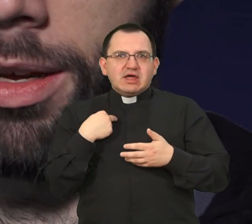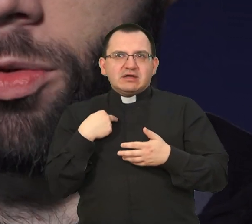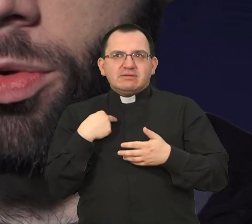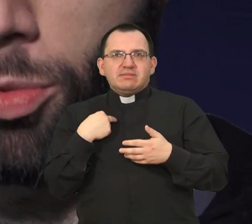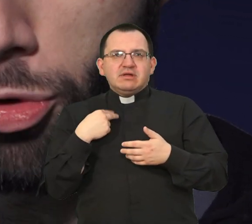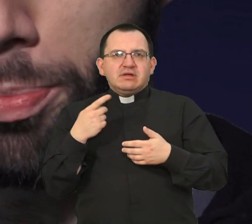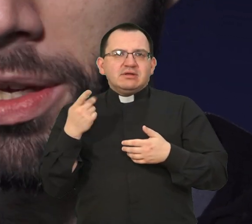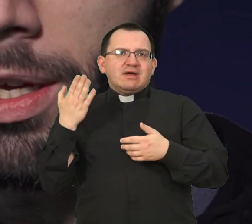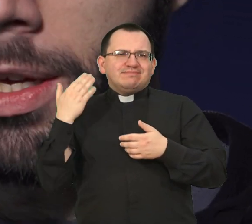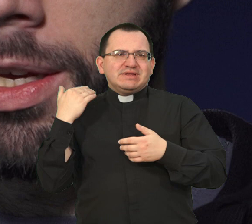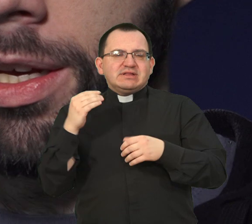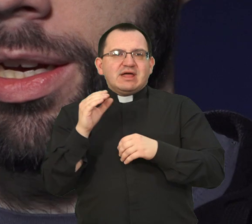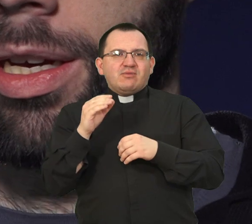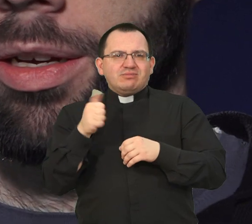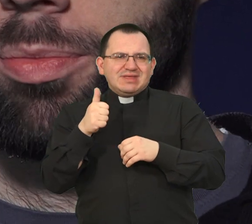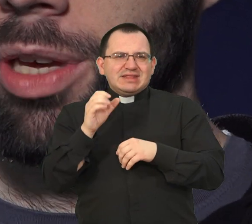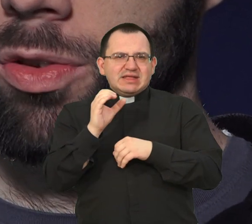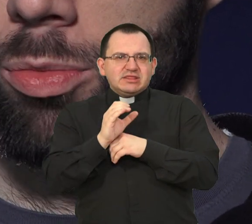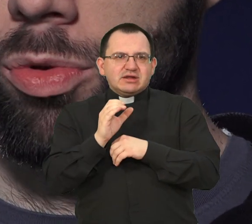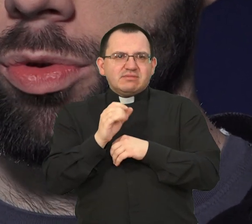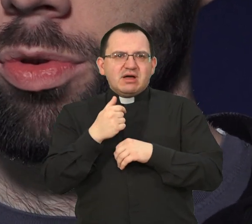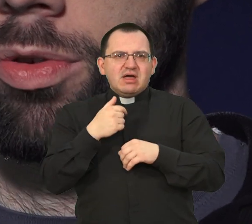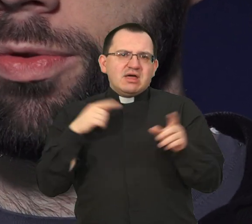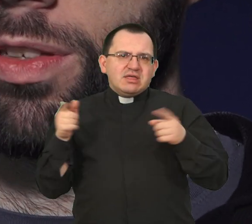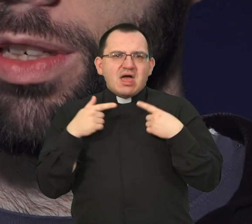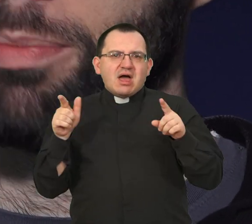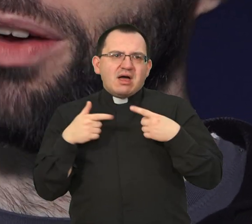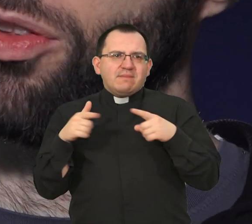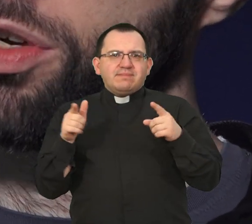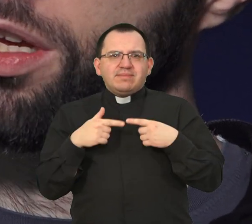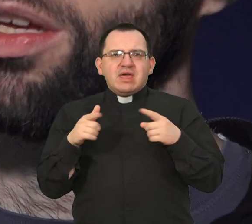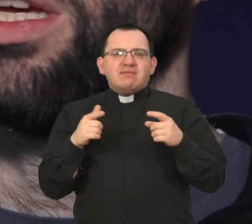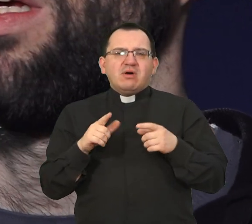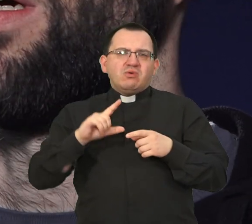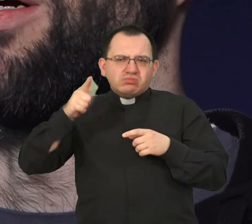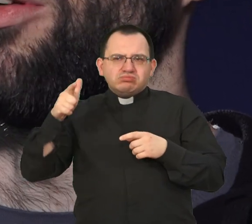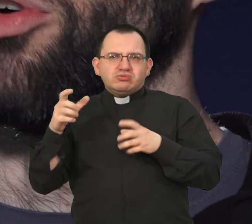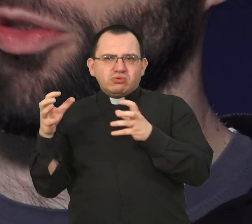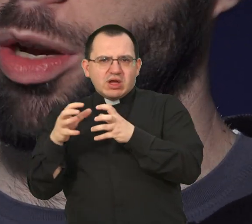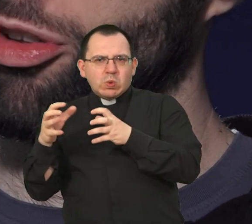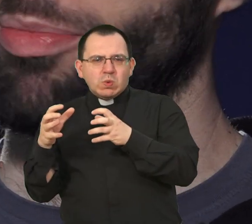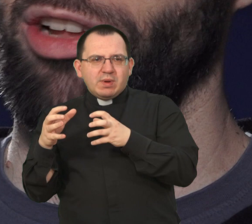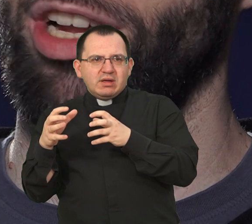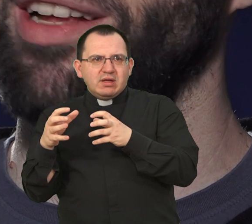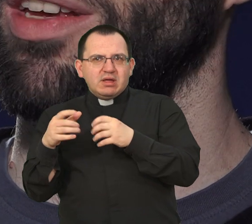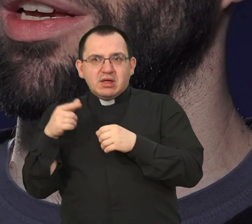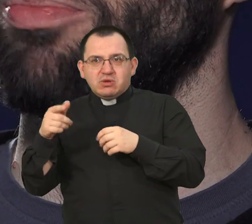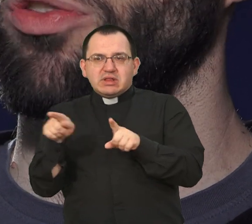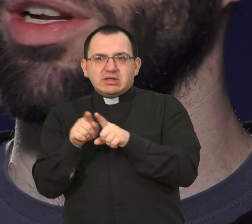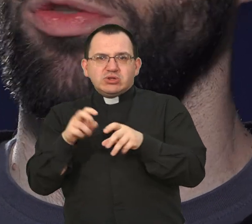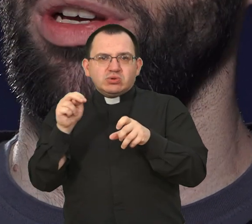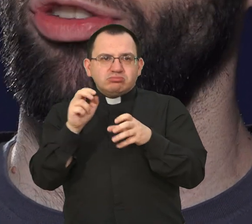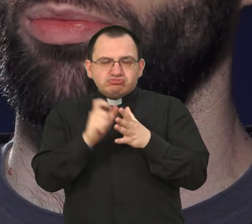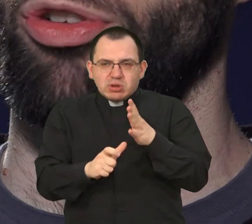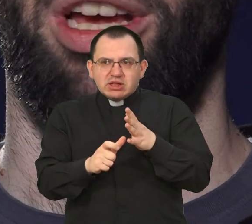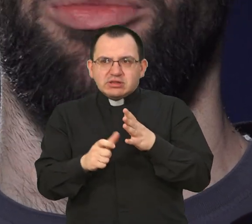tamo na u župi. Pjevao sam u Vis Ivan Pavao II. One su također bile članice i